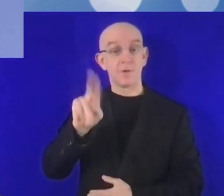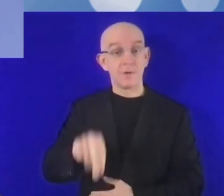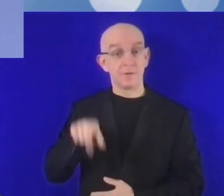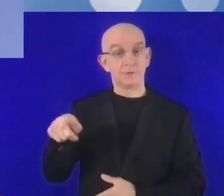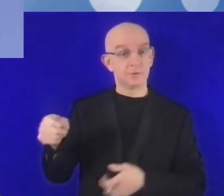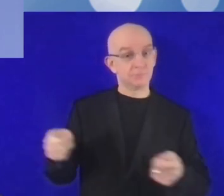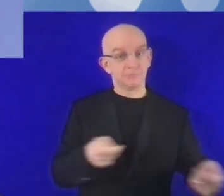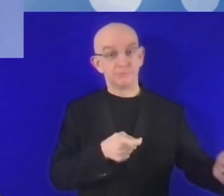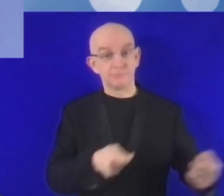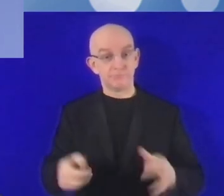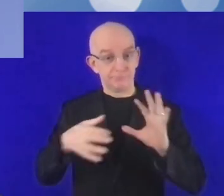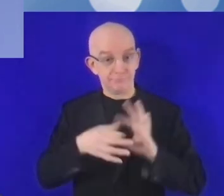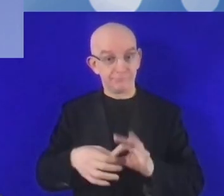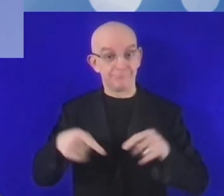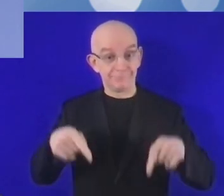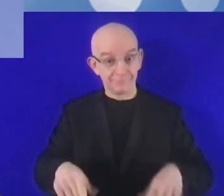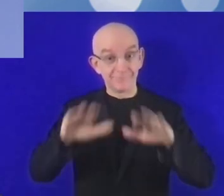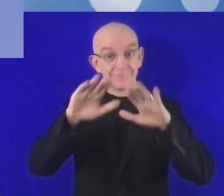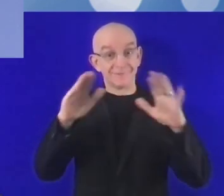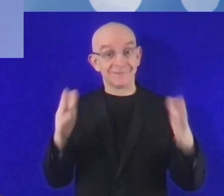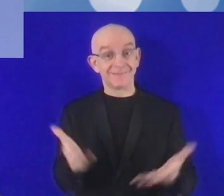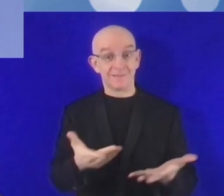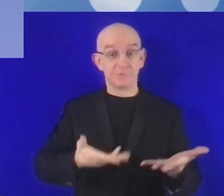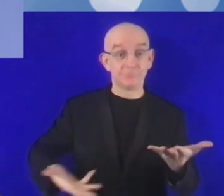互联网治理论坛。